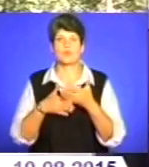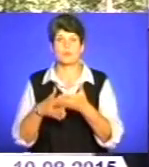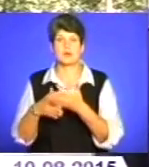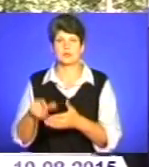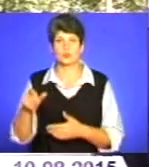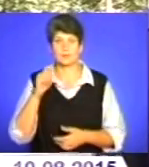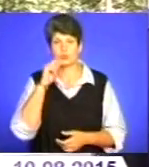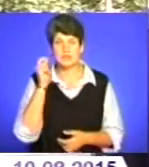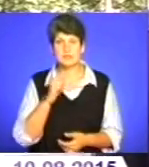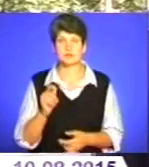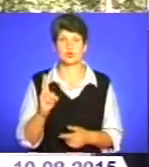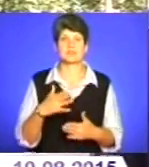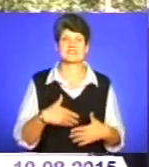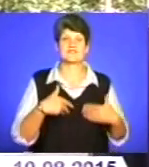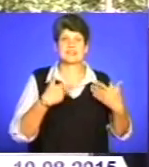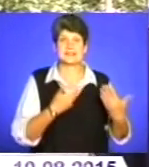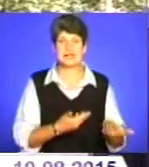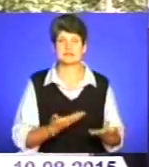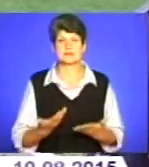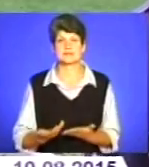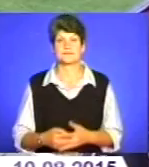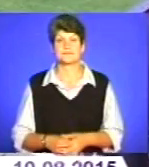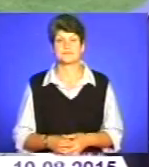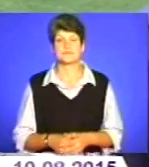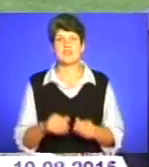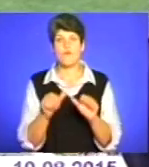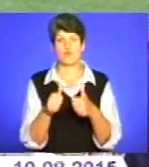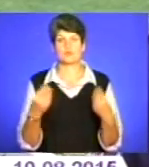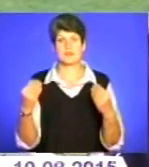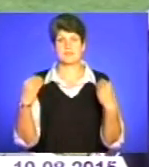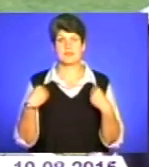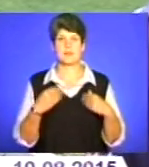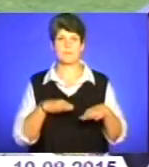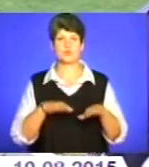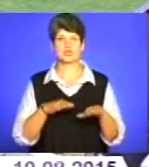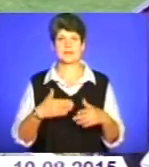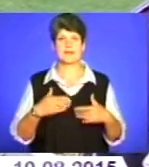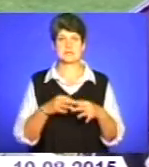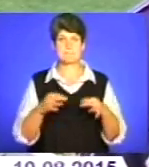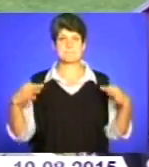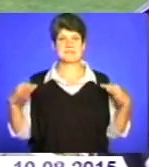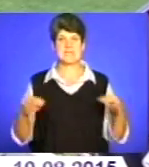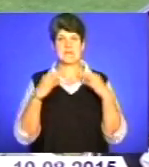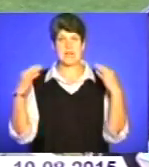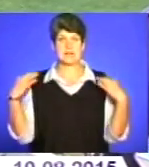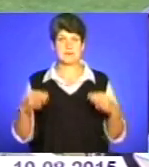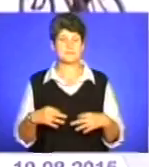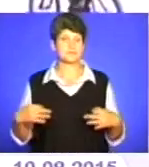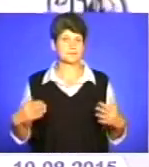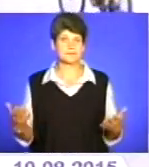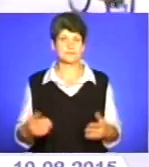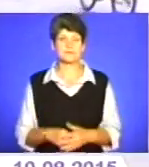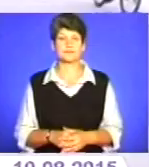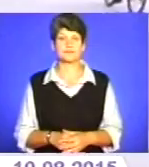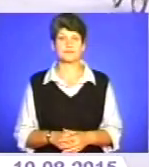за те, що ну, як будемо звертатися за різні викликали. Ну, ось таке. Форму нам видали, пошили на нас, міряли нас, пошили і видали форму.